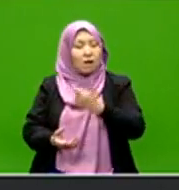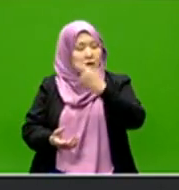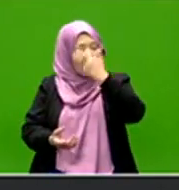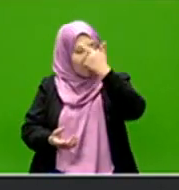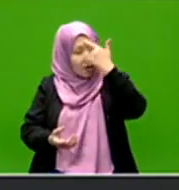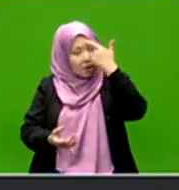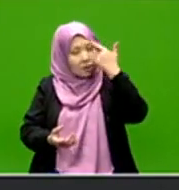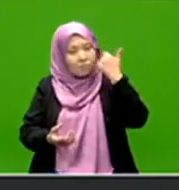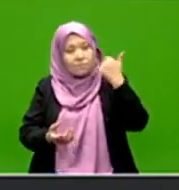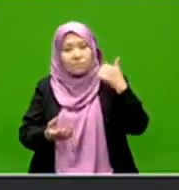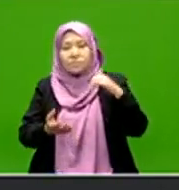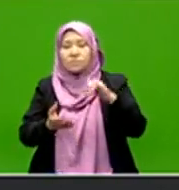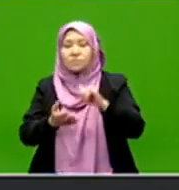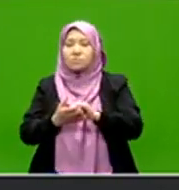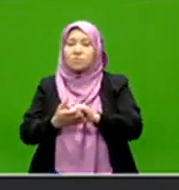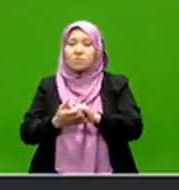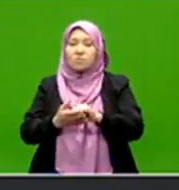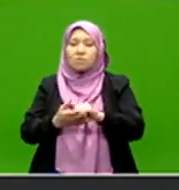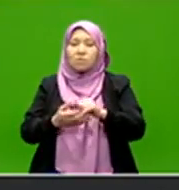إن